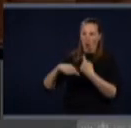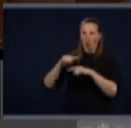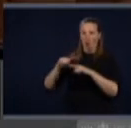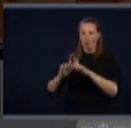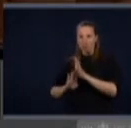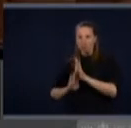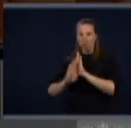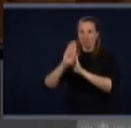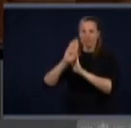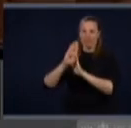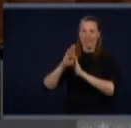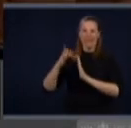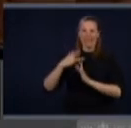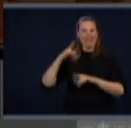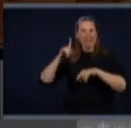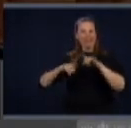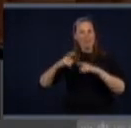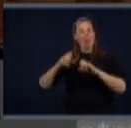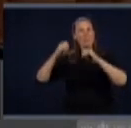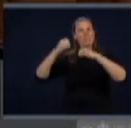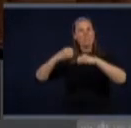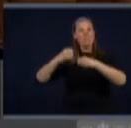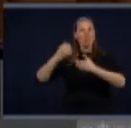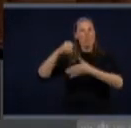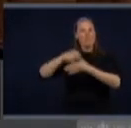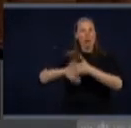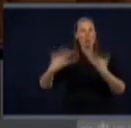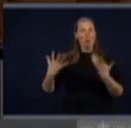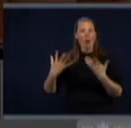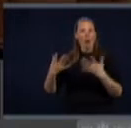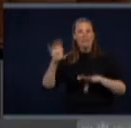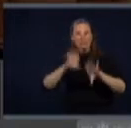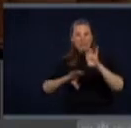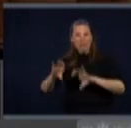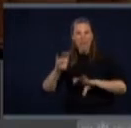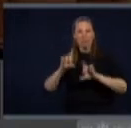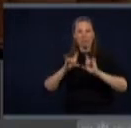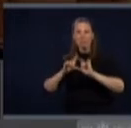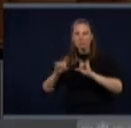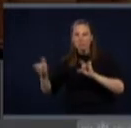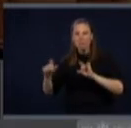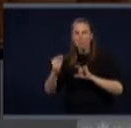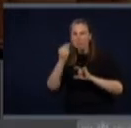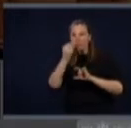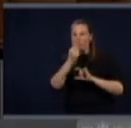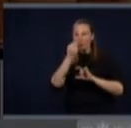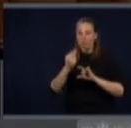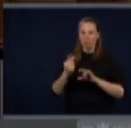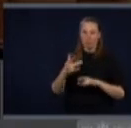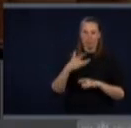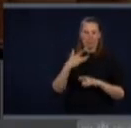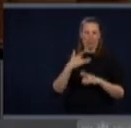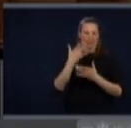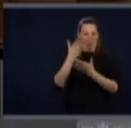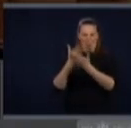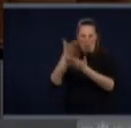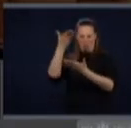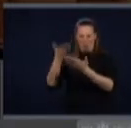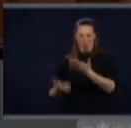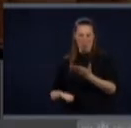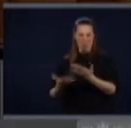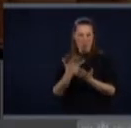manque. Parfois des couvillons, de réactifs, il nous faut des preuves. Fin de la citation. Alors, quelles preuves vous avez à donner aux Québécois? Puis avez-vous des cibles,